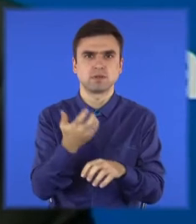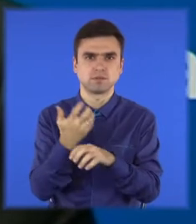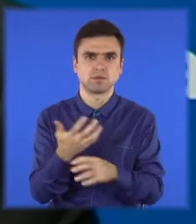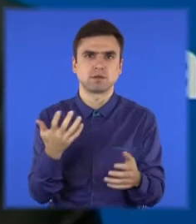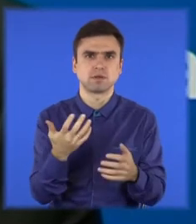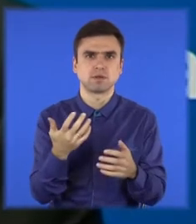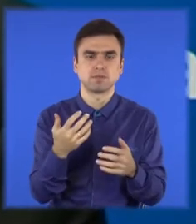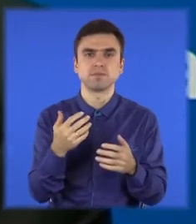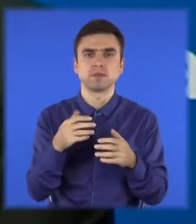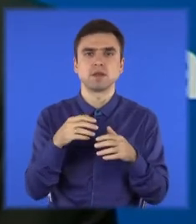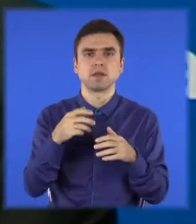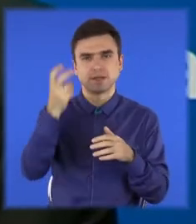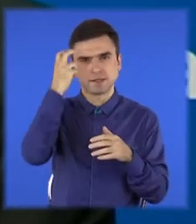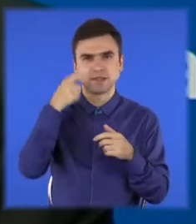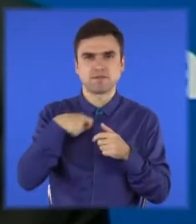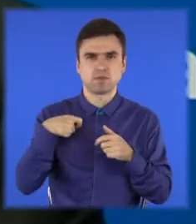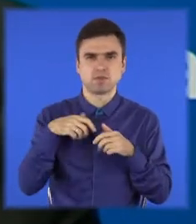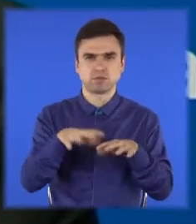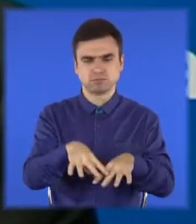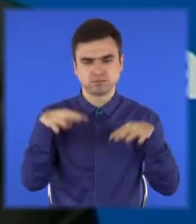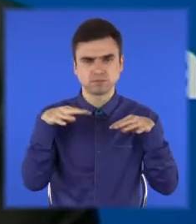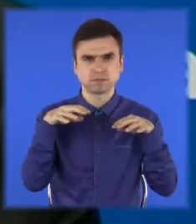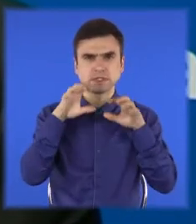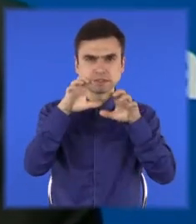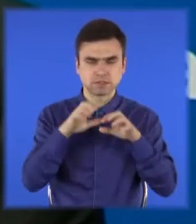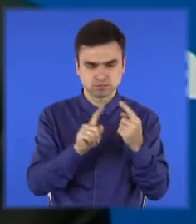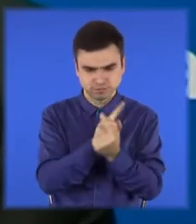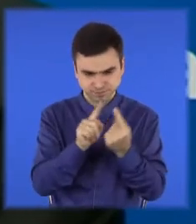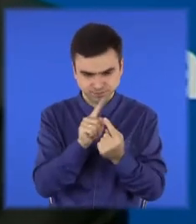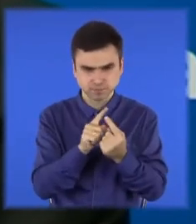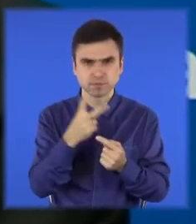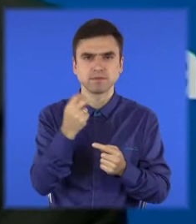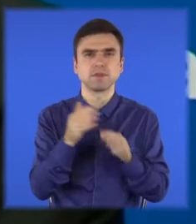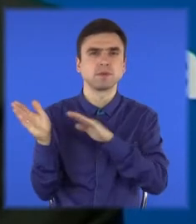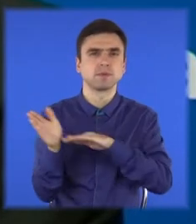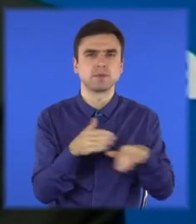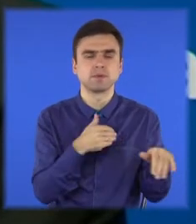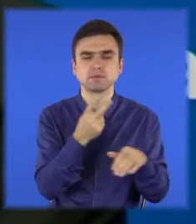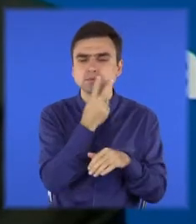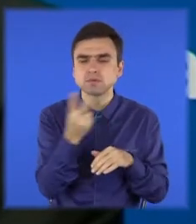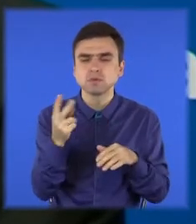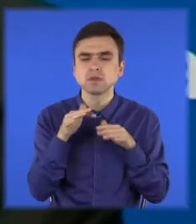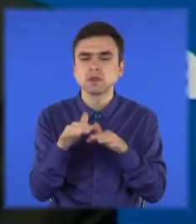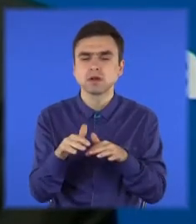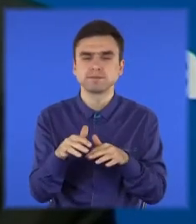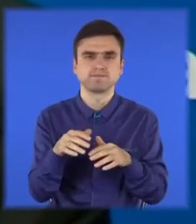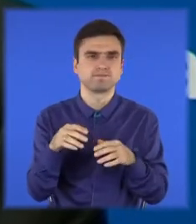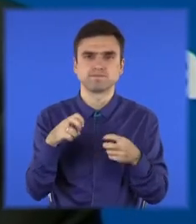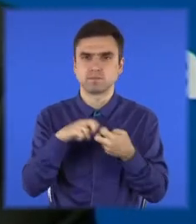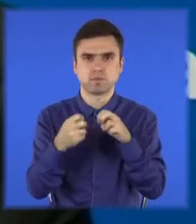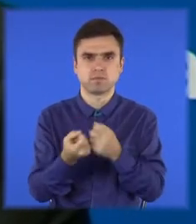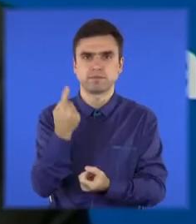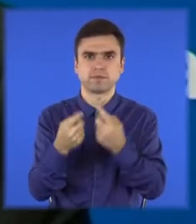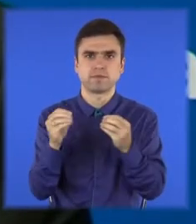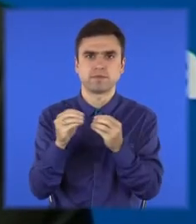тижні, і органи влади, і експерти відзначають про те, що закон не вирішує всіх проблем. Ми його змінюємо